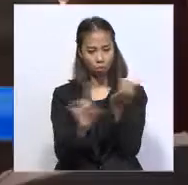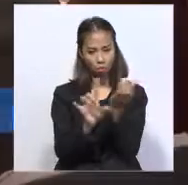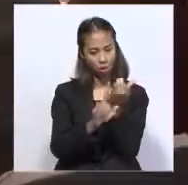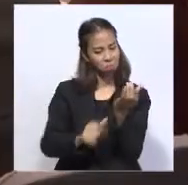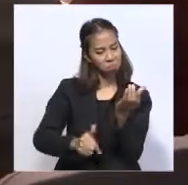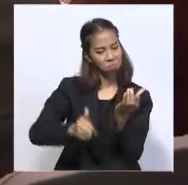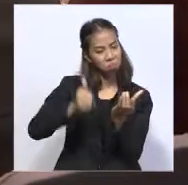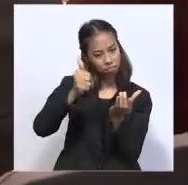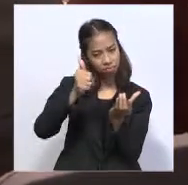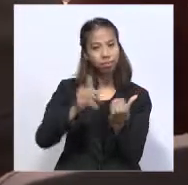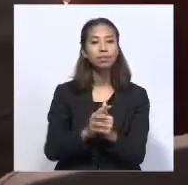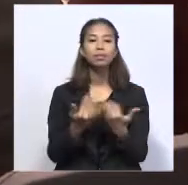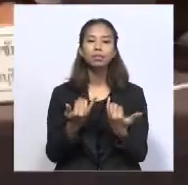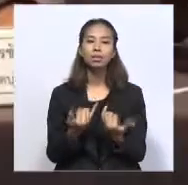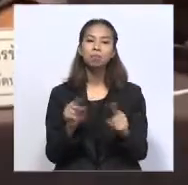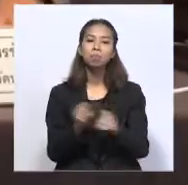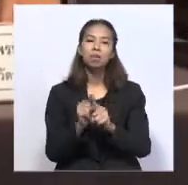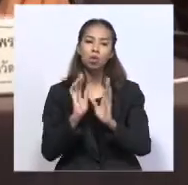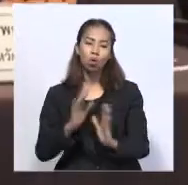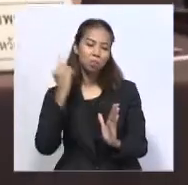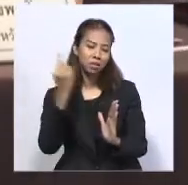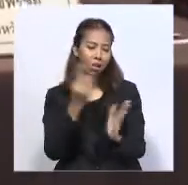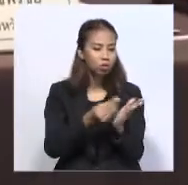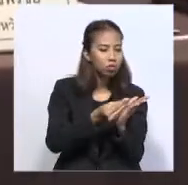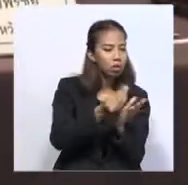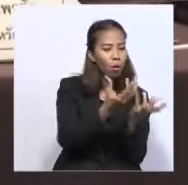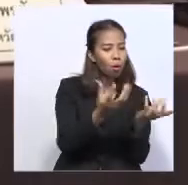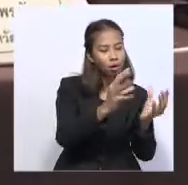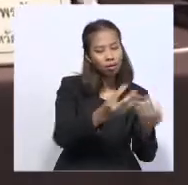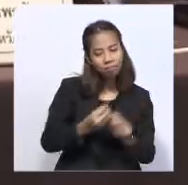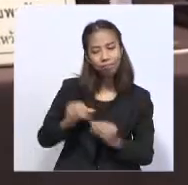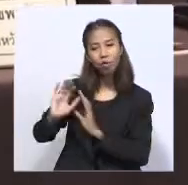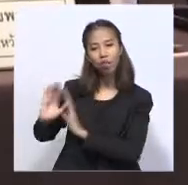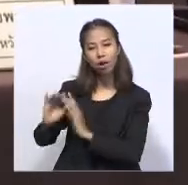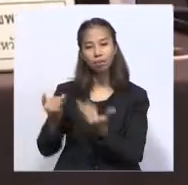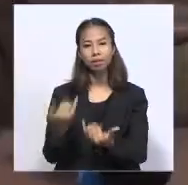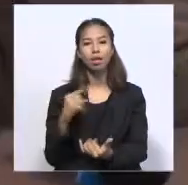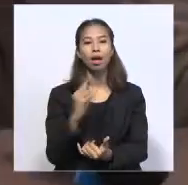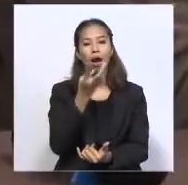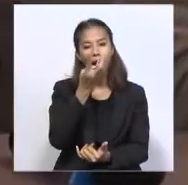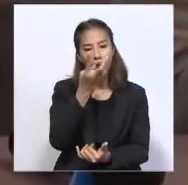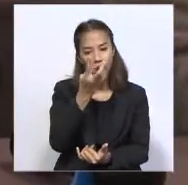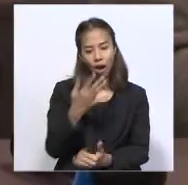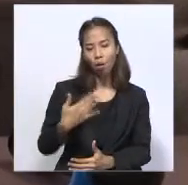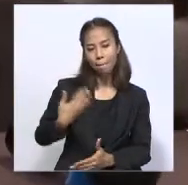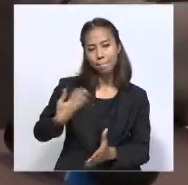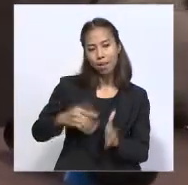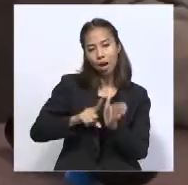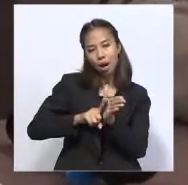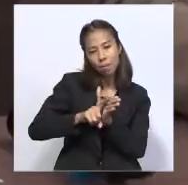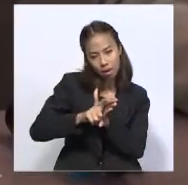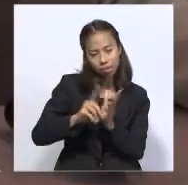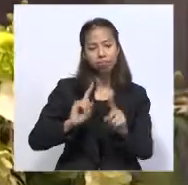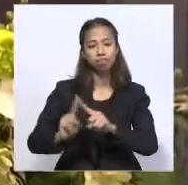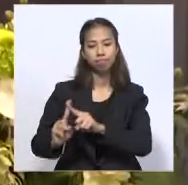เป็นระดับพรีเมียมนะครับก็ถือว่าเป็นของฝากเป็นของที่ระลึกโดยเฉพาะผลิตภัณฑ์ข้าวแปรรูปและผ้าไหมซึ่งก็จะมี